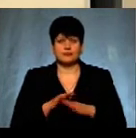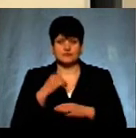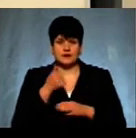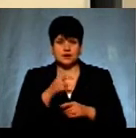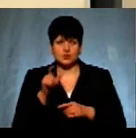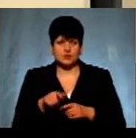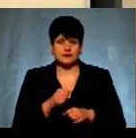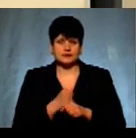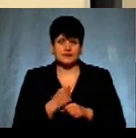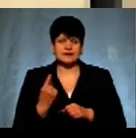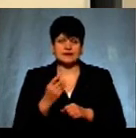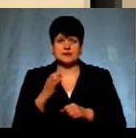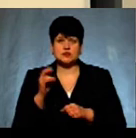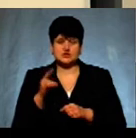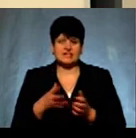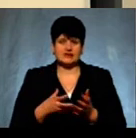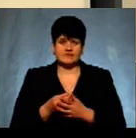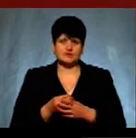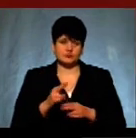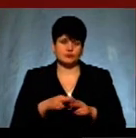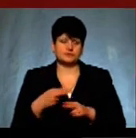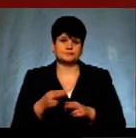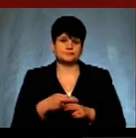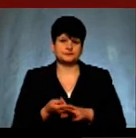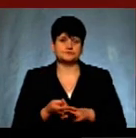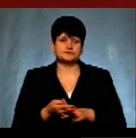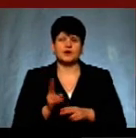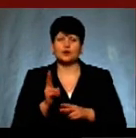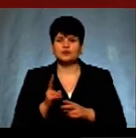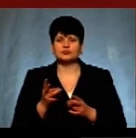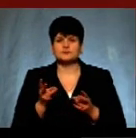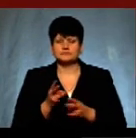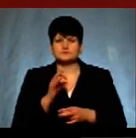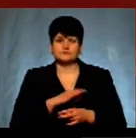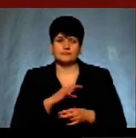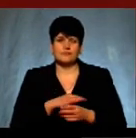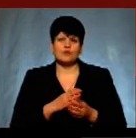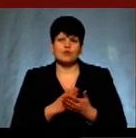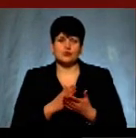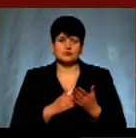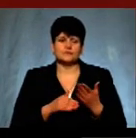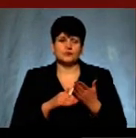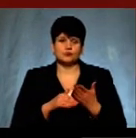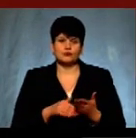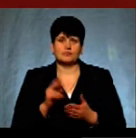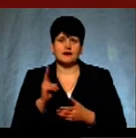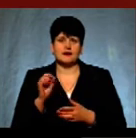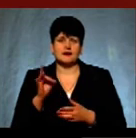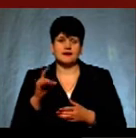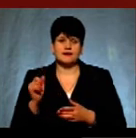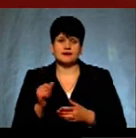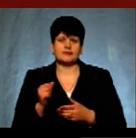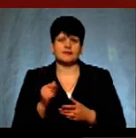працює, і єдиний соціальний внесок ми її відшкодовуємо. Кому все ж таки варто скористатися послугами допомоги кар'єрних радників